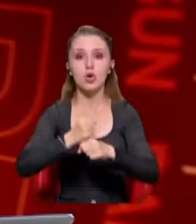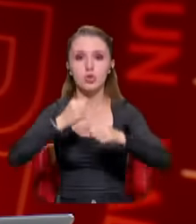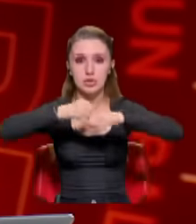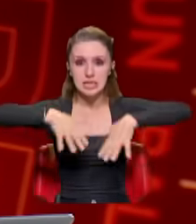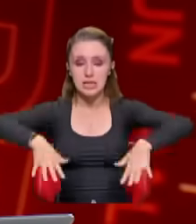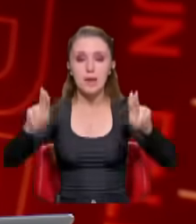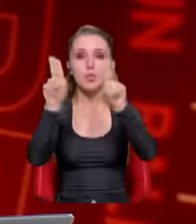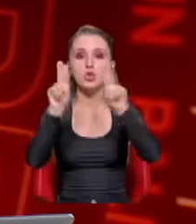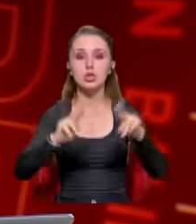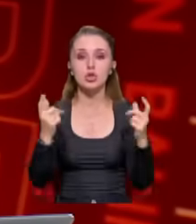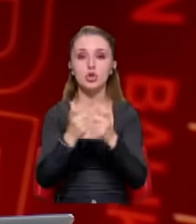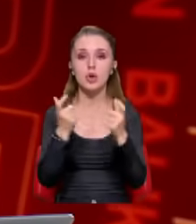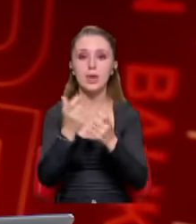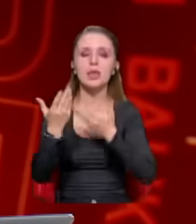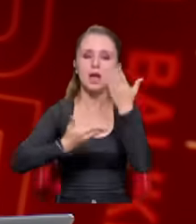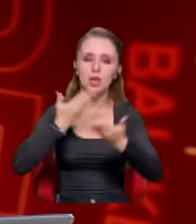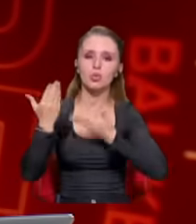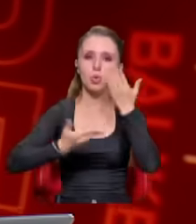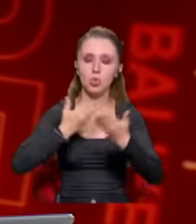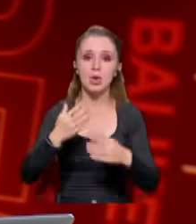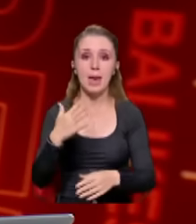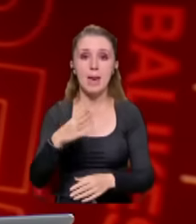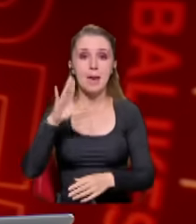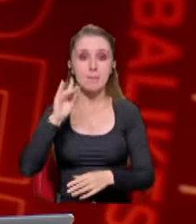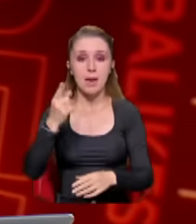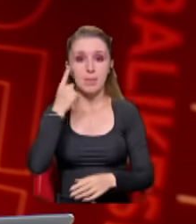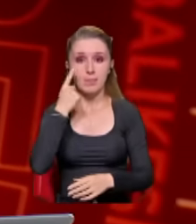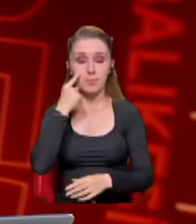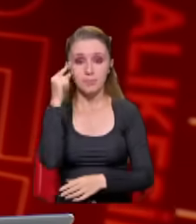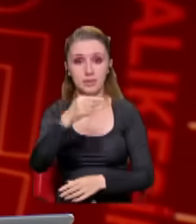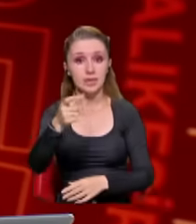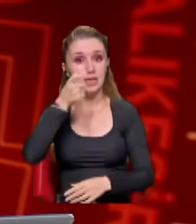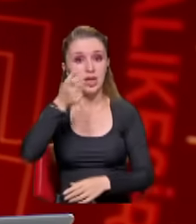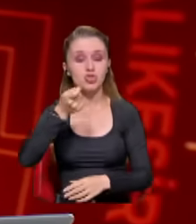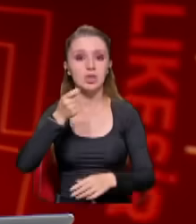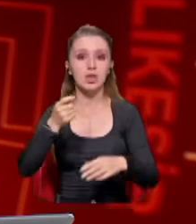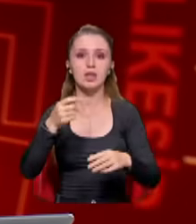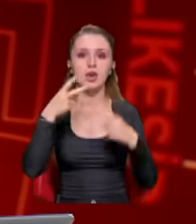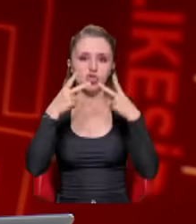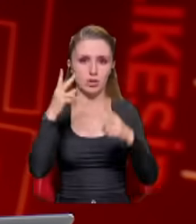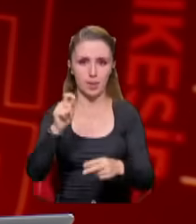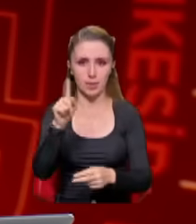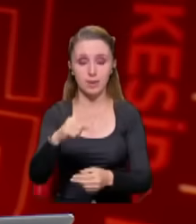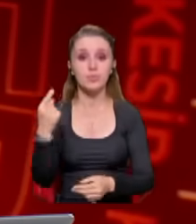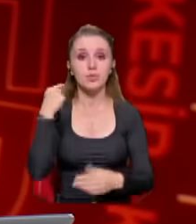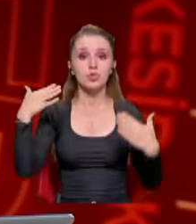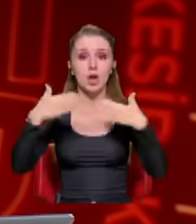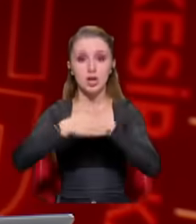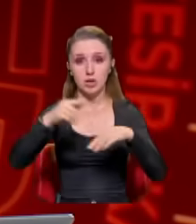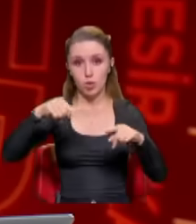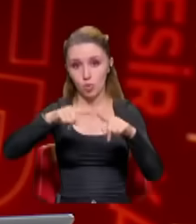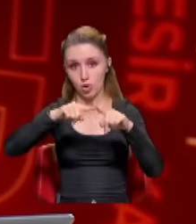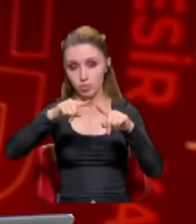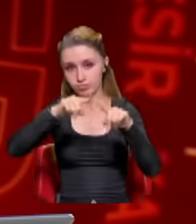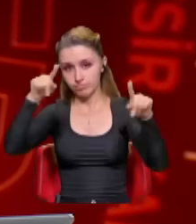uluslararası toplantıda gündeme getirirken MHP lideri Devlet Bahçeli dikkat çeken bir çıkış yaptı dün akşamdan bu